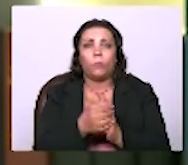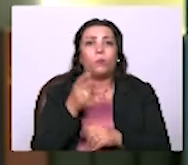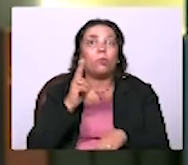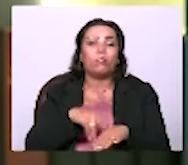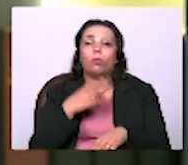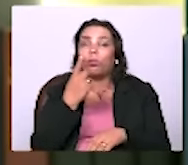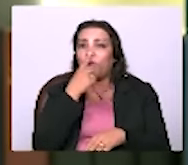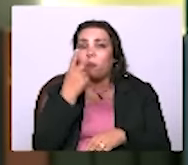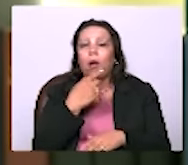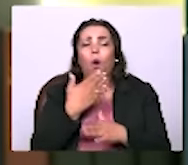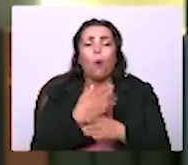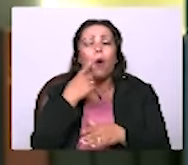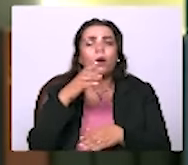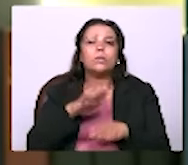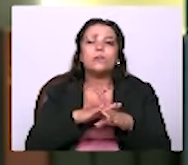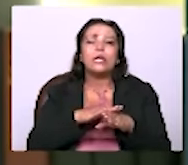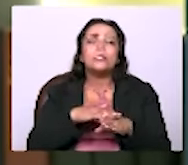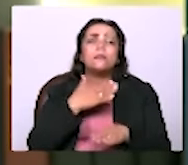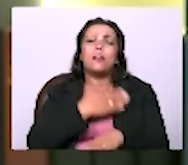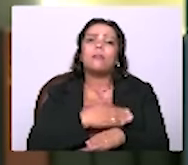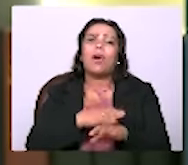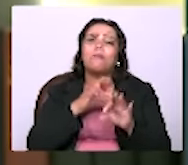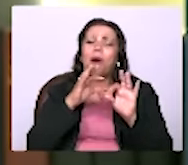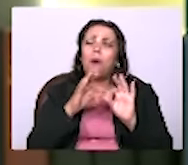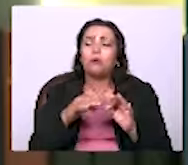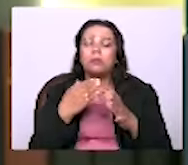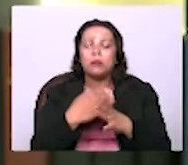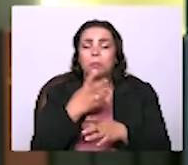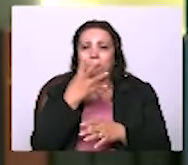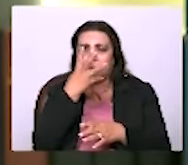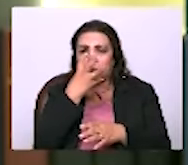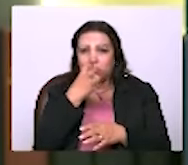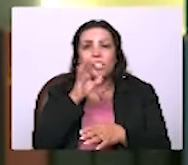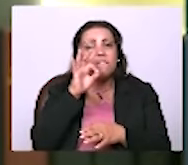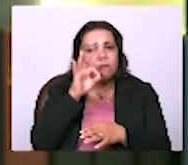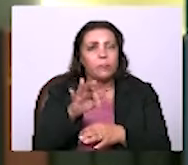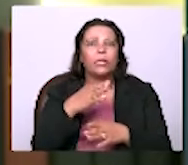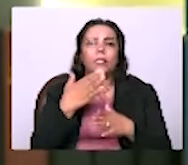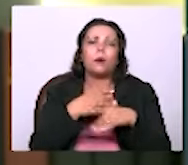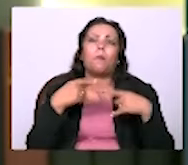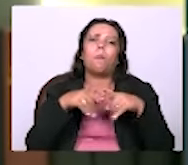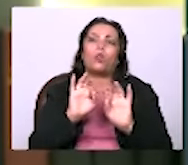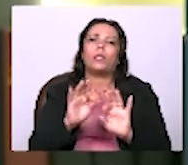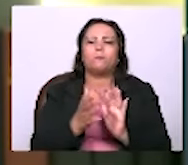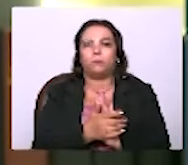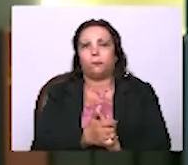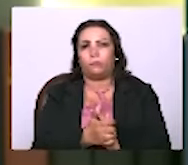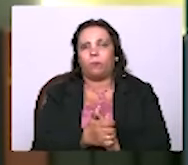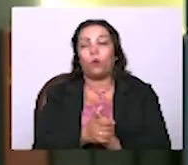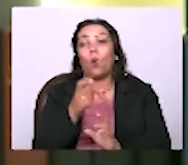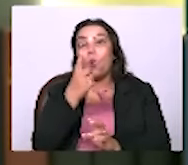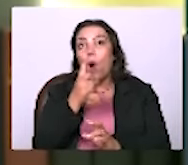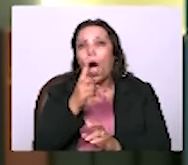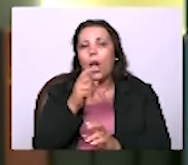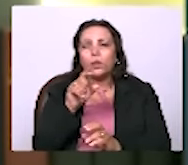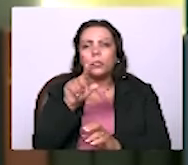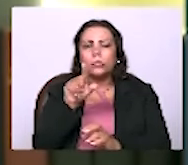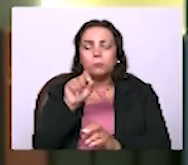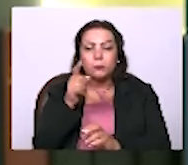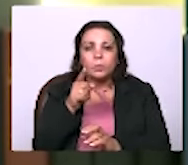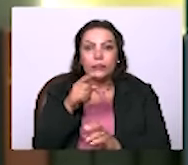يشعروا بقدر كبير جدا من الشعور بالفقد والغضب في هذا السياق احد الناجين